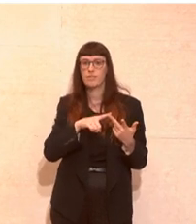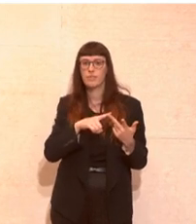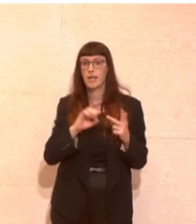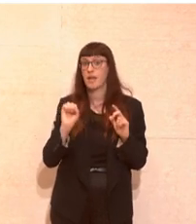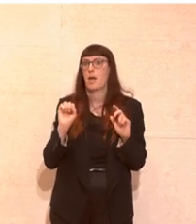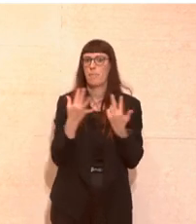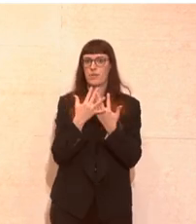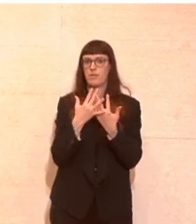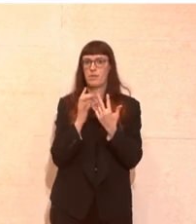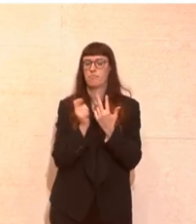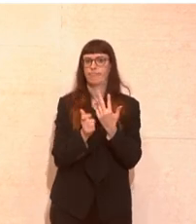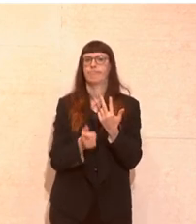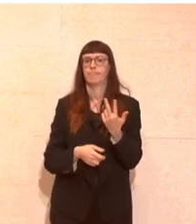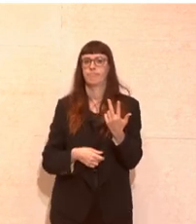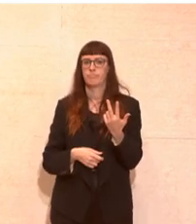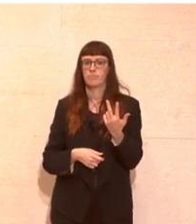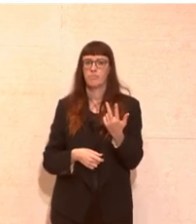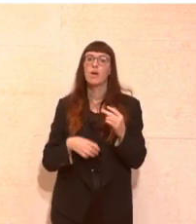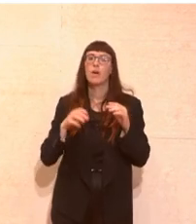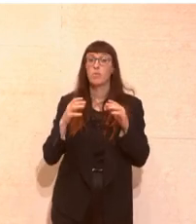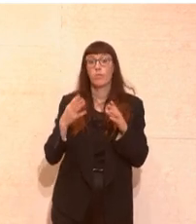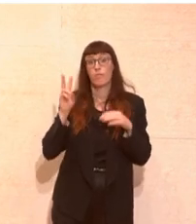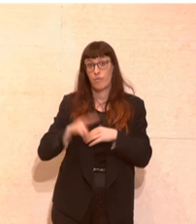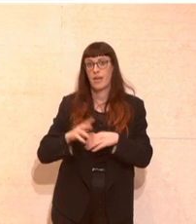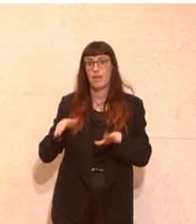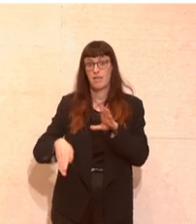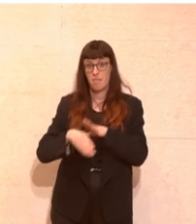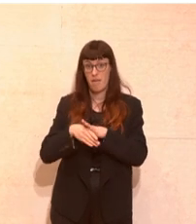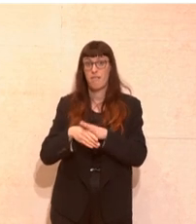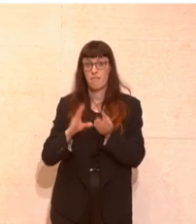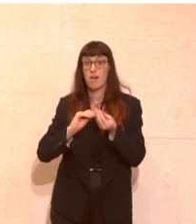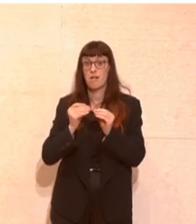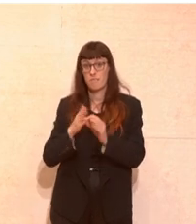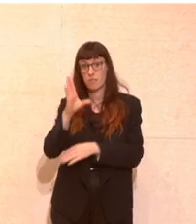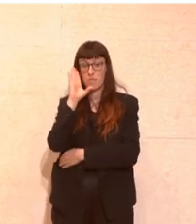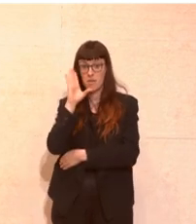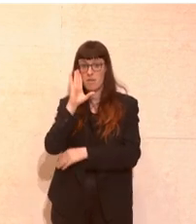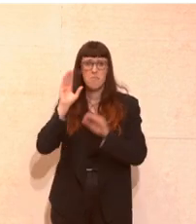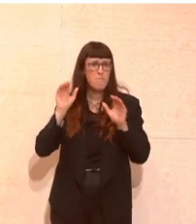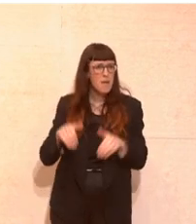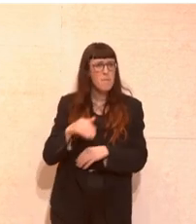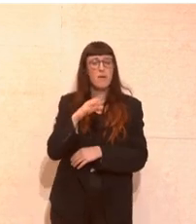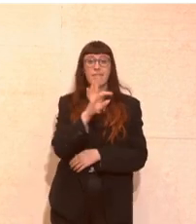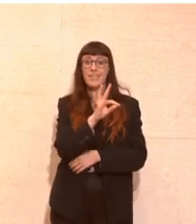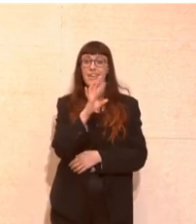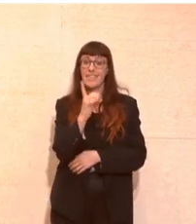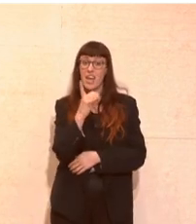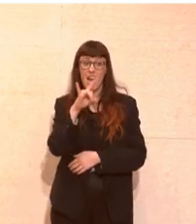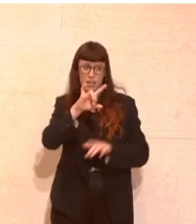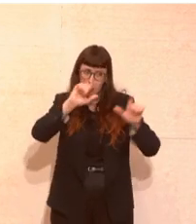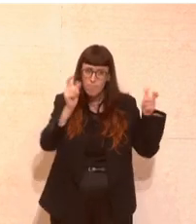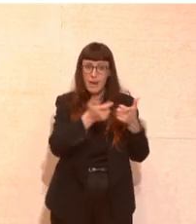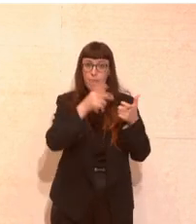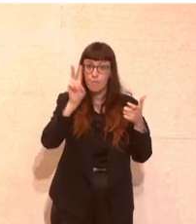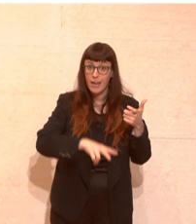impulsivité. Derrière peut se cacher un trouble du sommeil, mais même s'il s'agit d'un TDAH auquel s'ajoute un trouble du